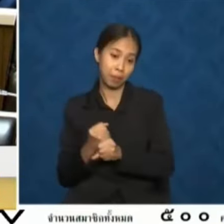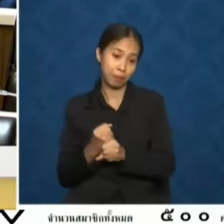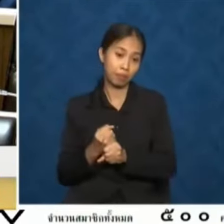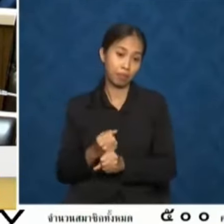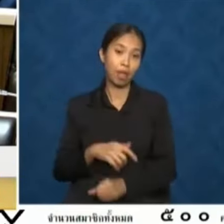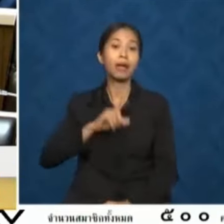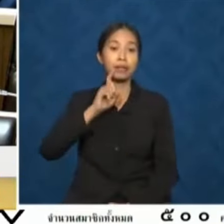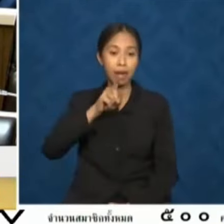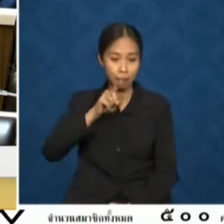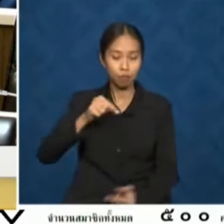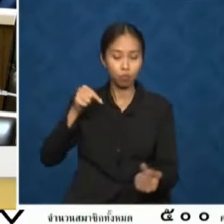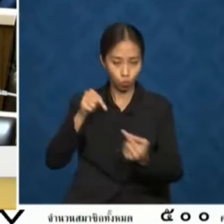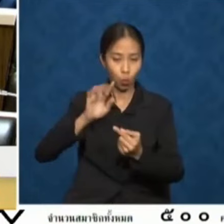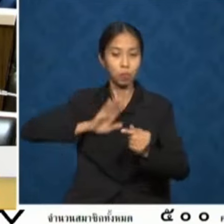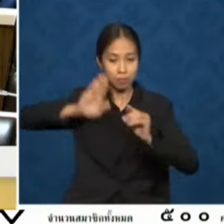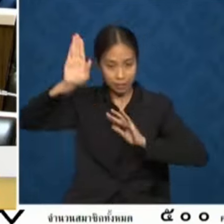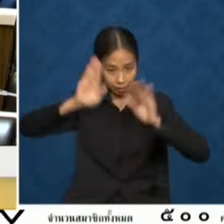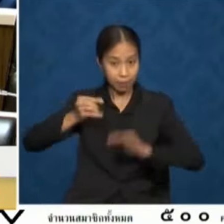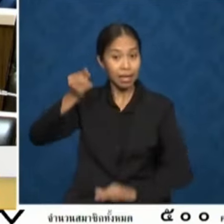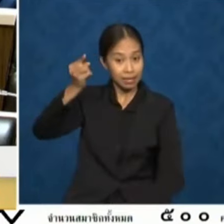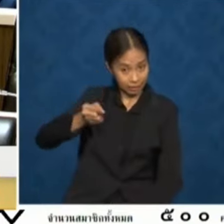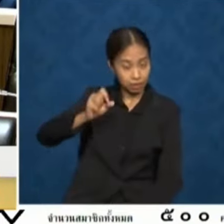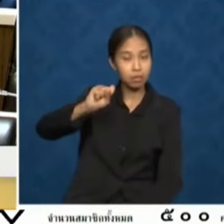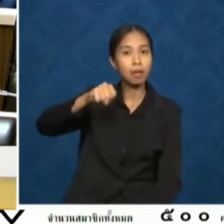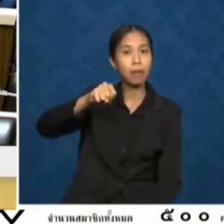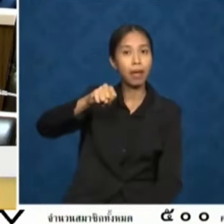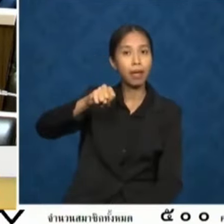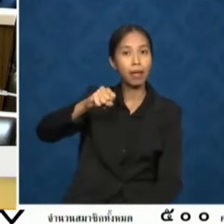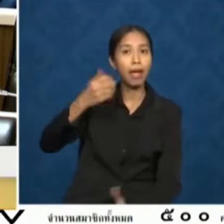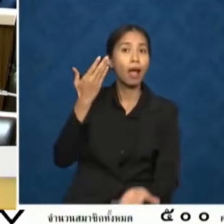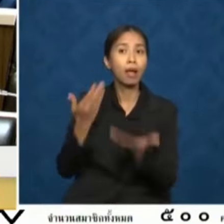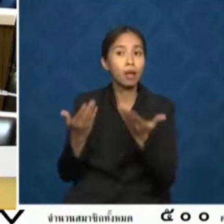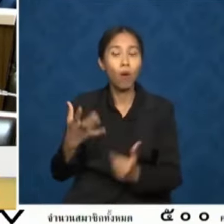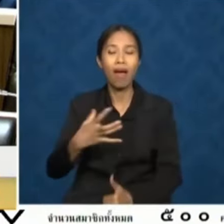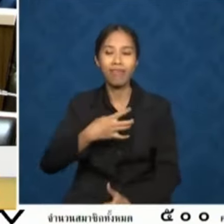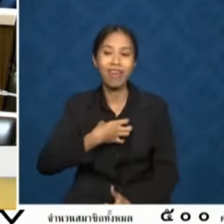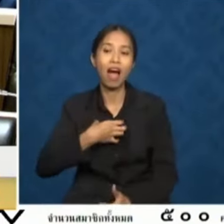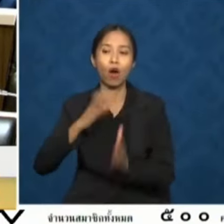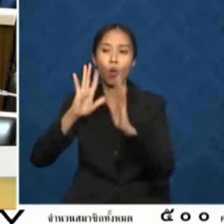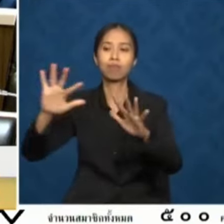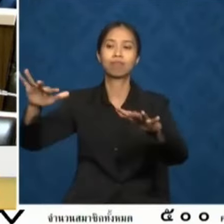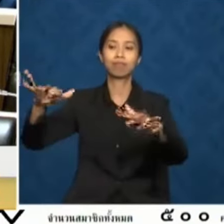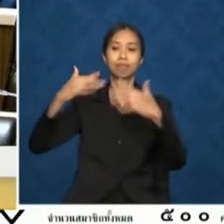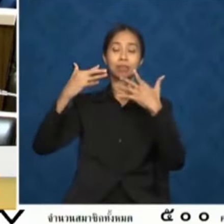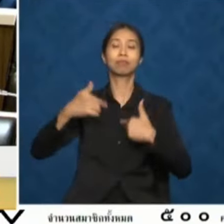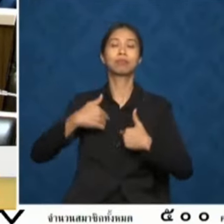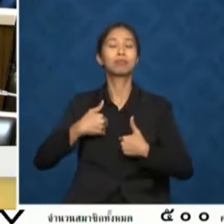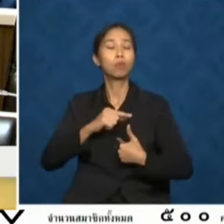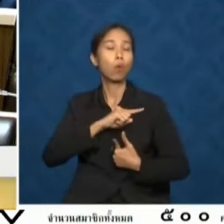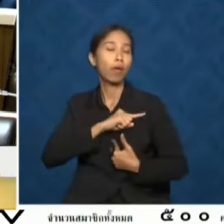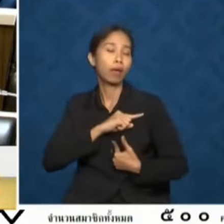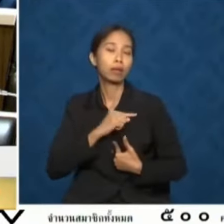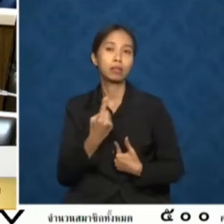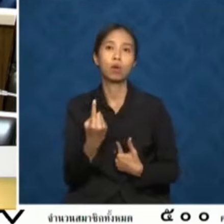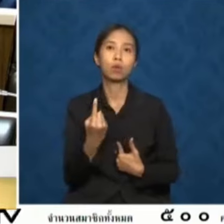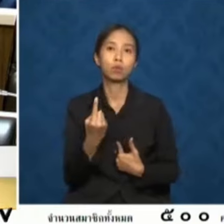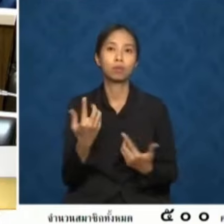ริงหรือไม่ครับหรือเป็นเพียงแค่เรียกร้องความสนใจเป็นเพียงเอาแต่ใจตัวเองกันแ